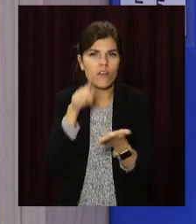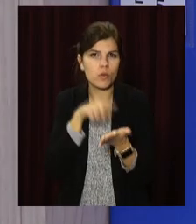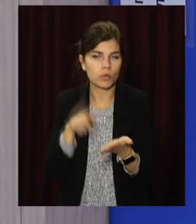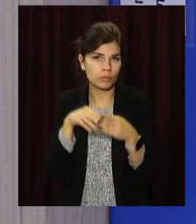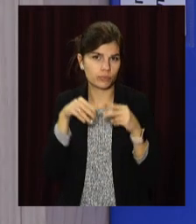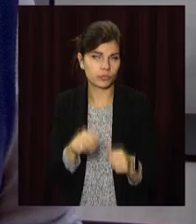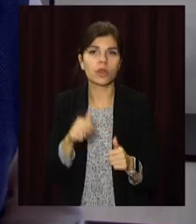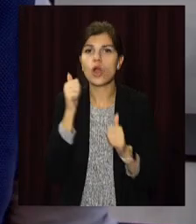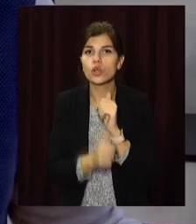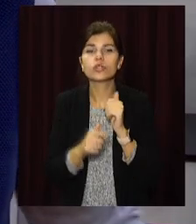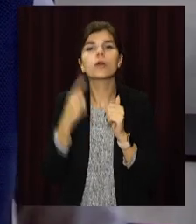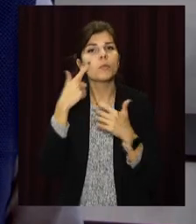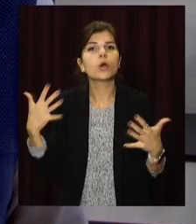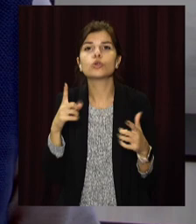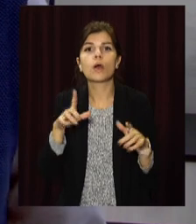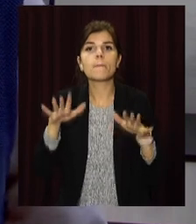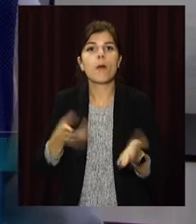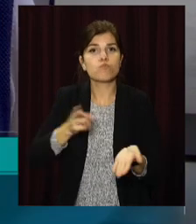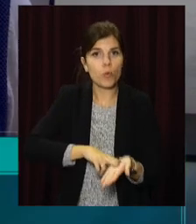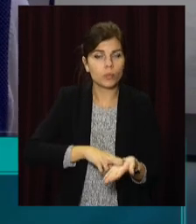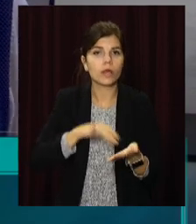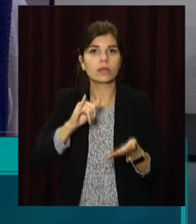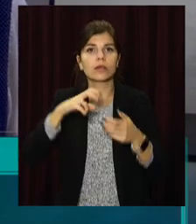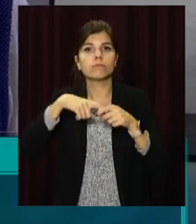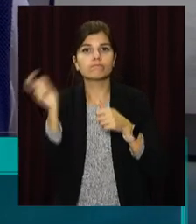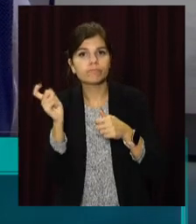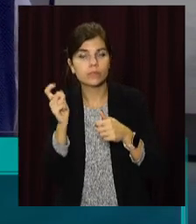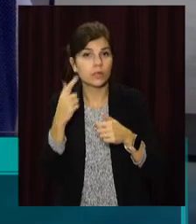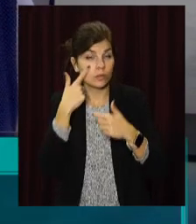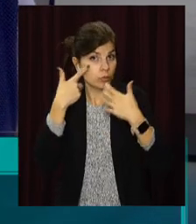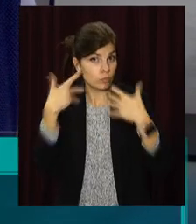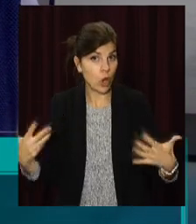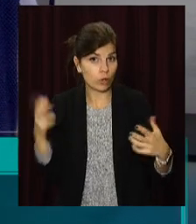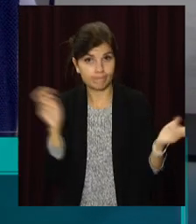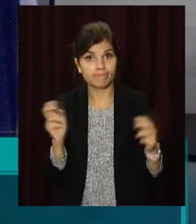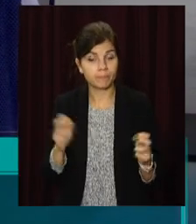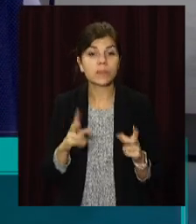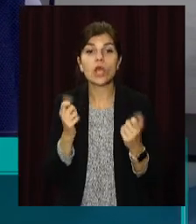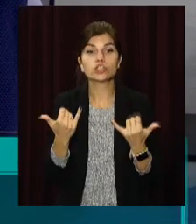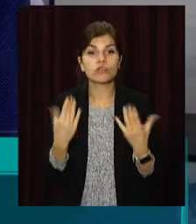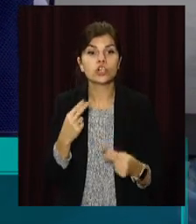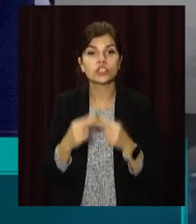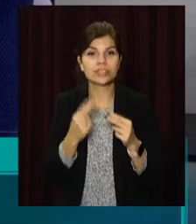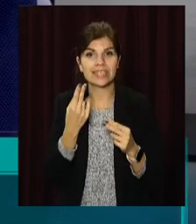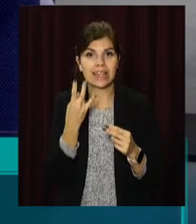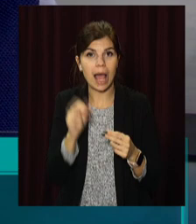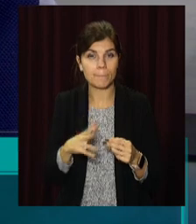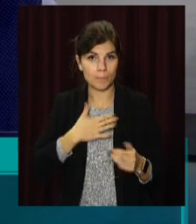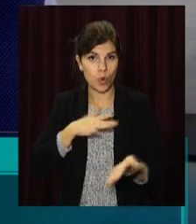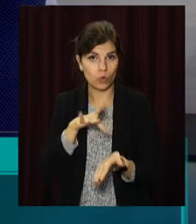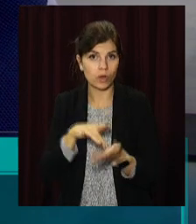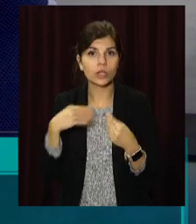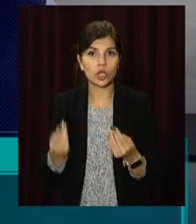зняття з реєстрації. На сьогоднішній день через ЦНАП нашого міста надається 436 послуг. Ми будемо